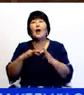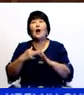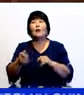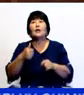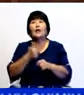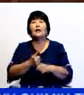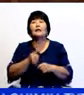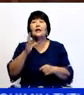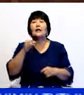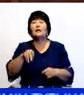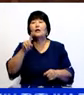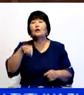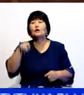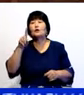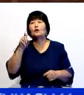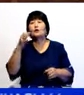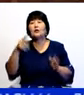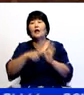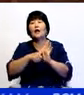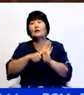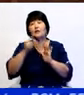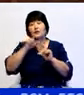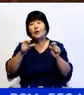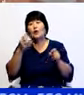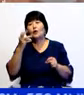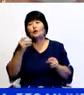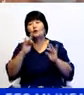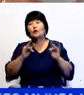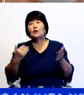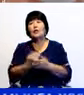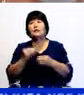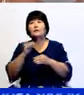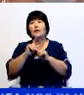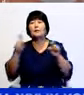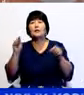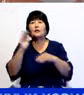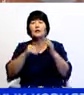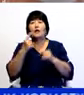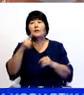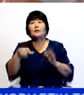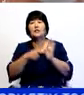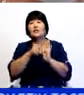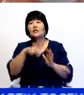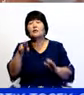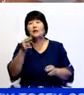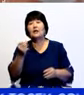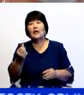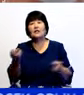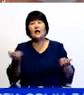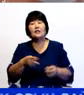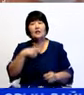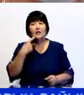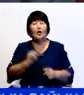әкімі кенттегі номер 146 мектептің жанынан 300 орындық қосымша ғимарат салу үшін 1,7 миллиард теңге қаржы қажет